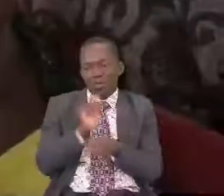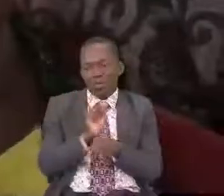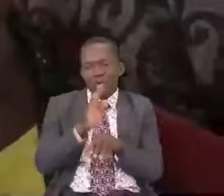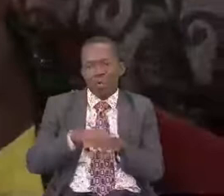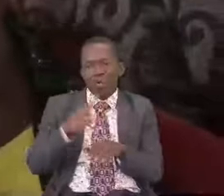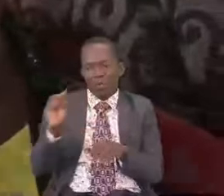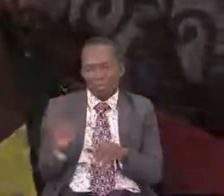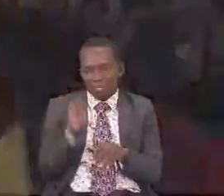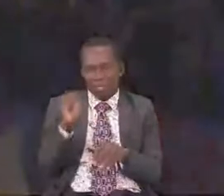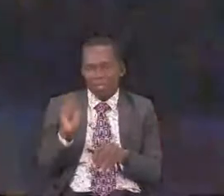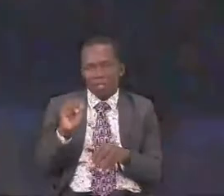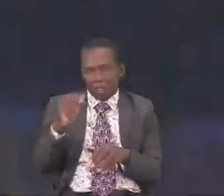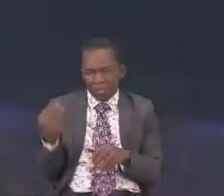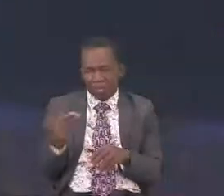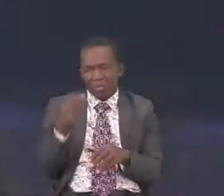mardis,